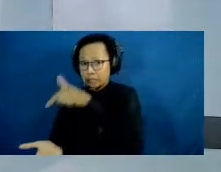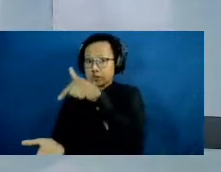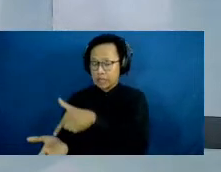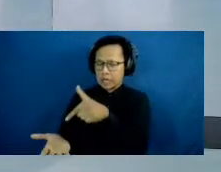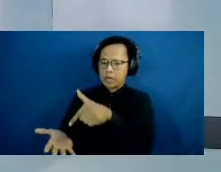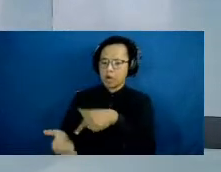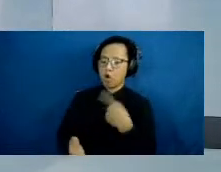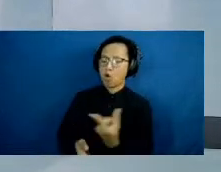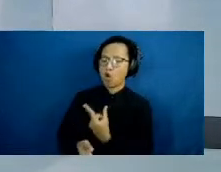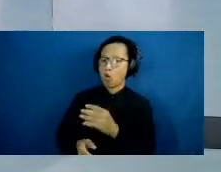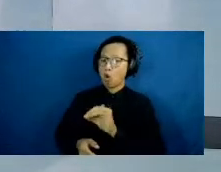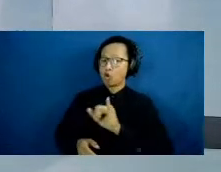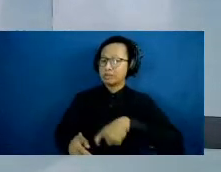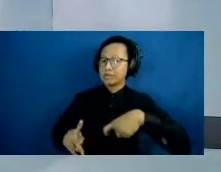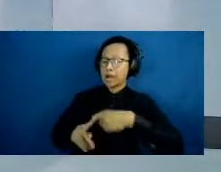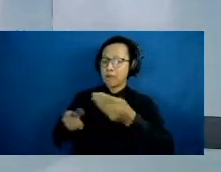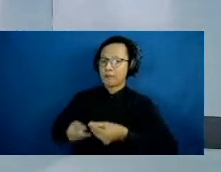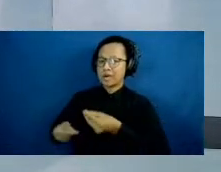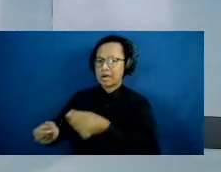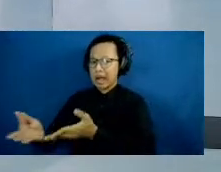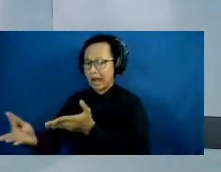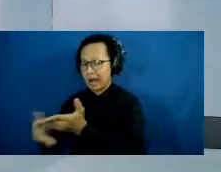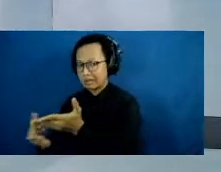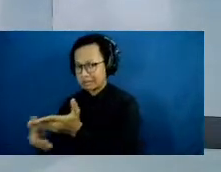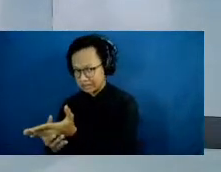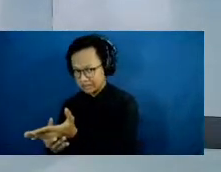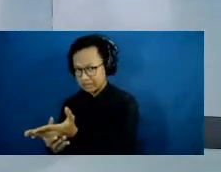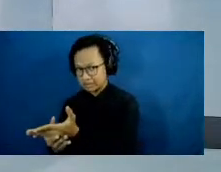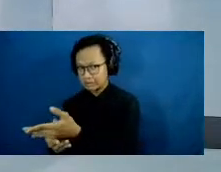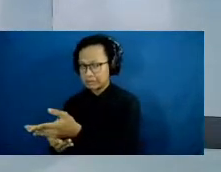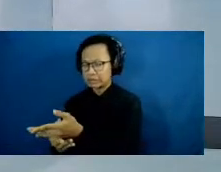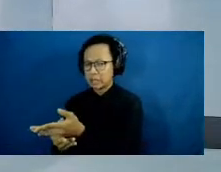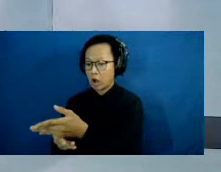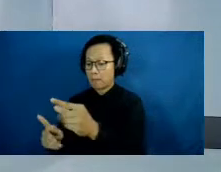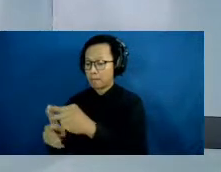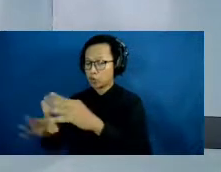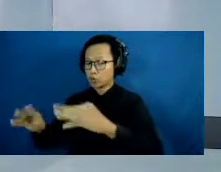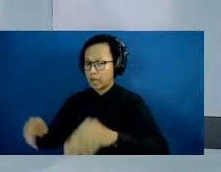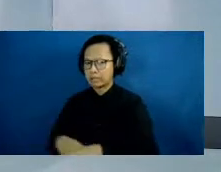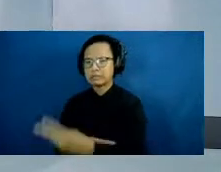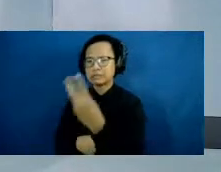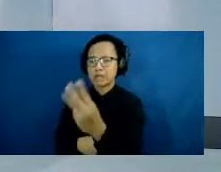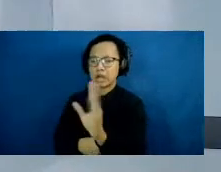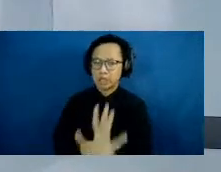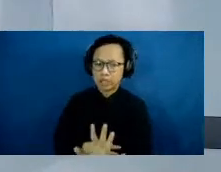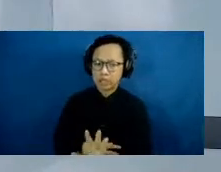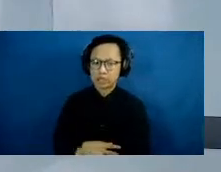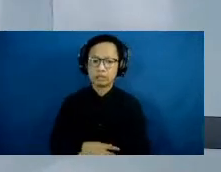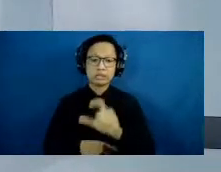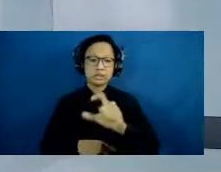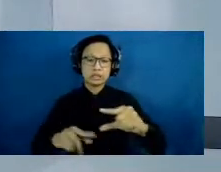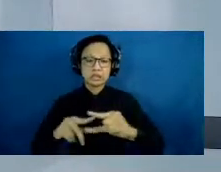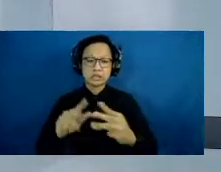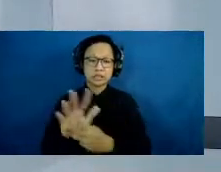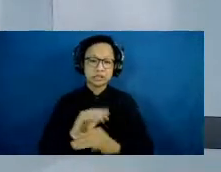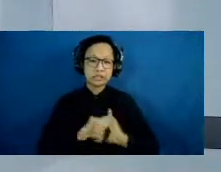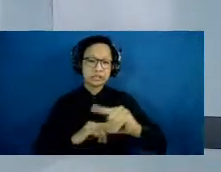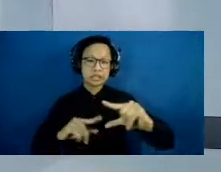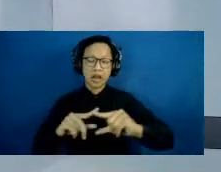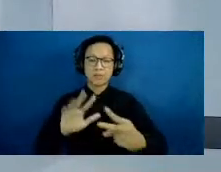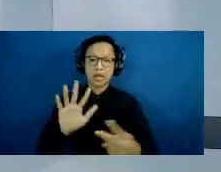memberikan akses kepada perusahaan pinjolnya itu dengan tiga hal saja. Camilan. Nah, apa itu